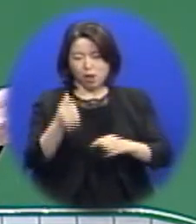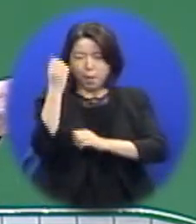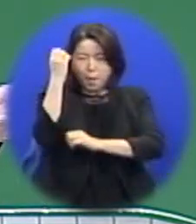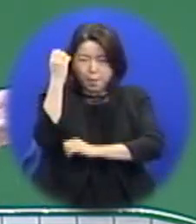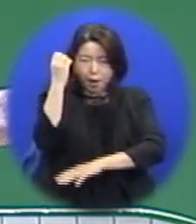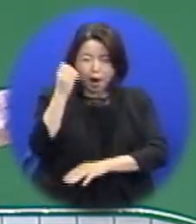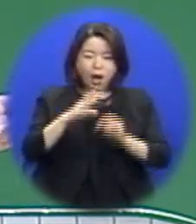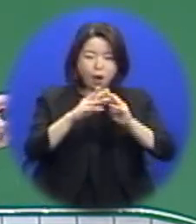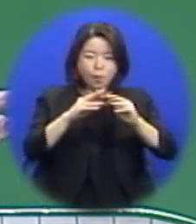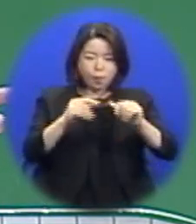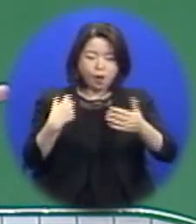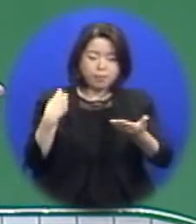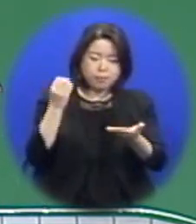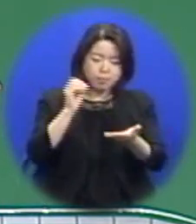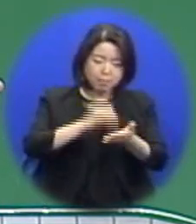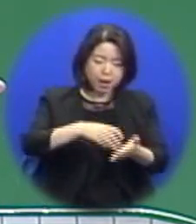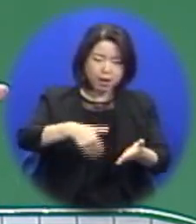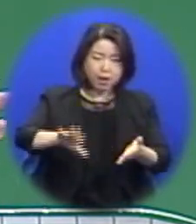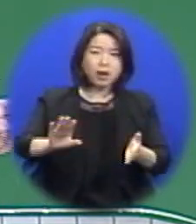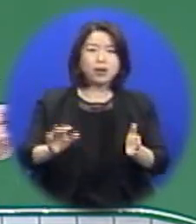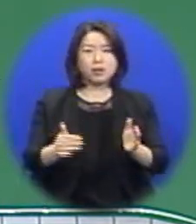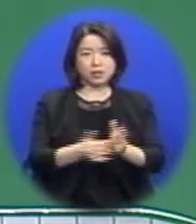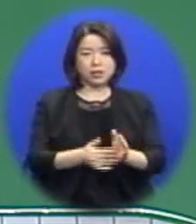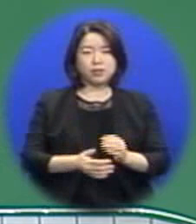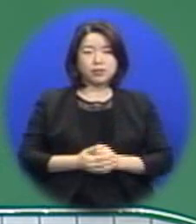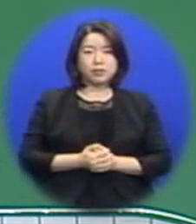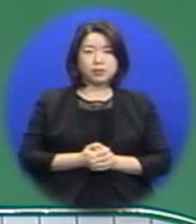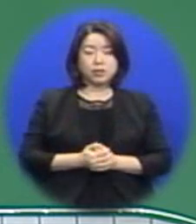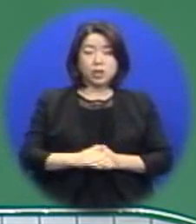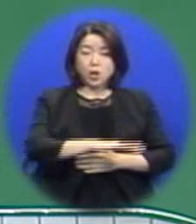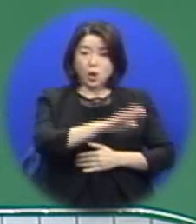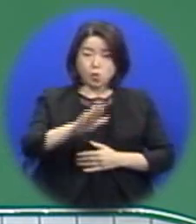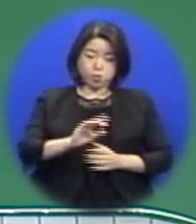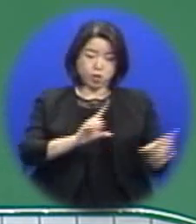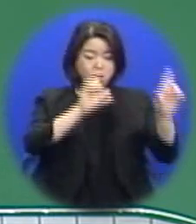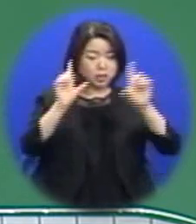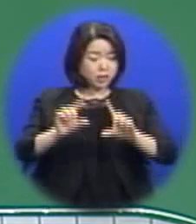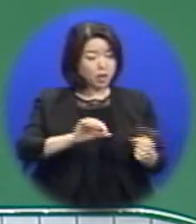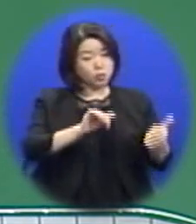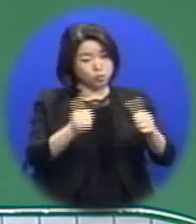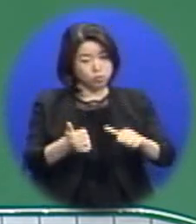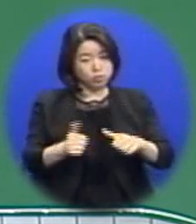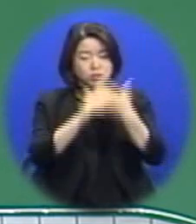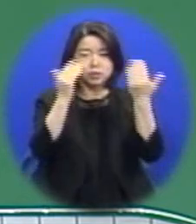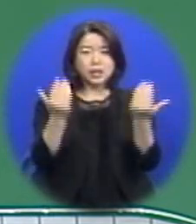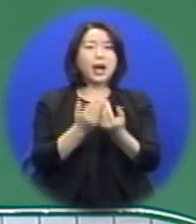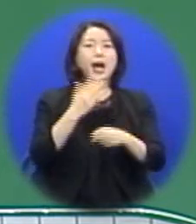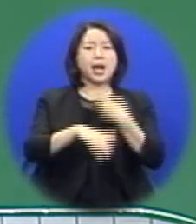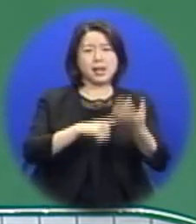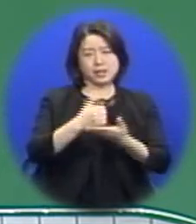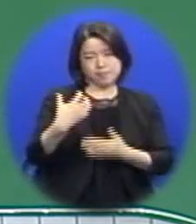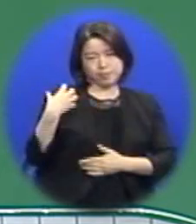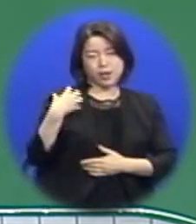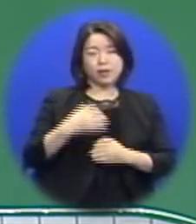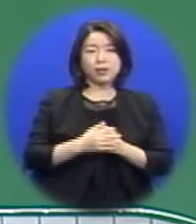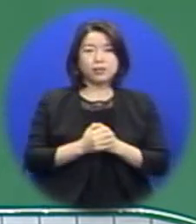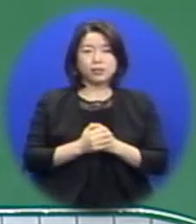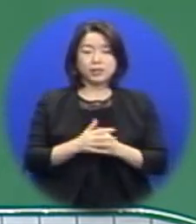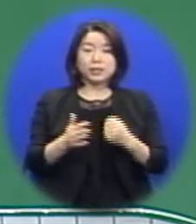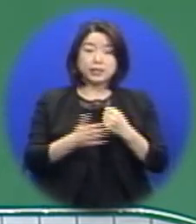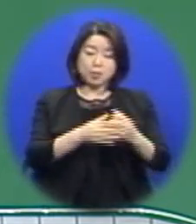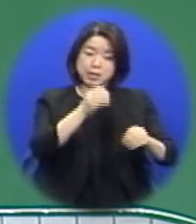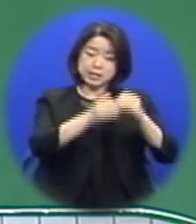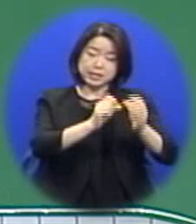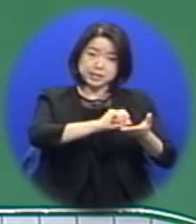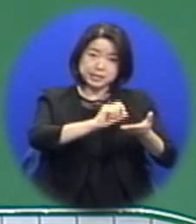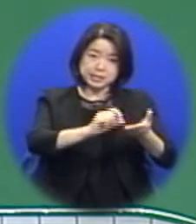흙으로 돌아갑니다. 우리가 살고 죽는 것도 다 하나님께서 주관하시는 겁니다. 그래서 시편